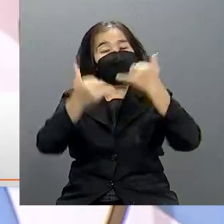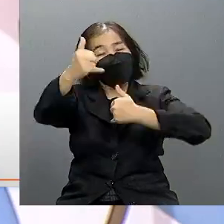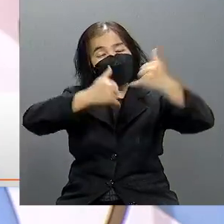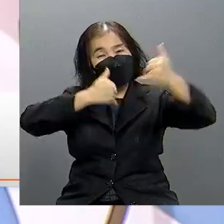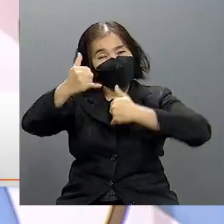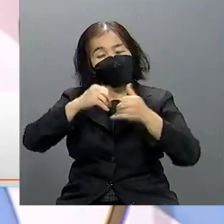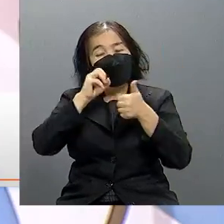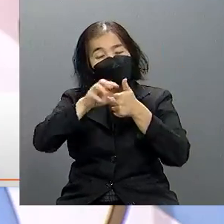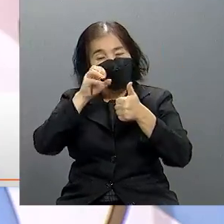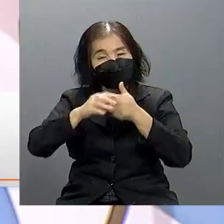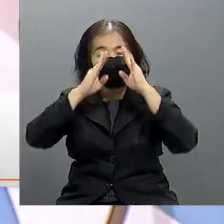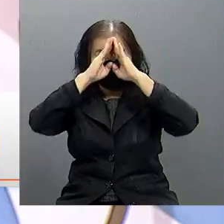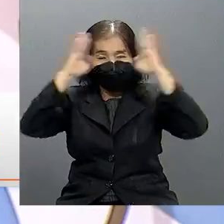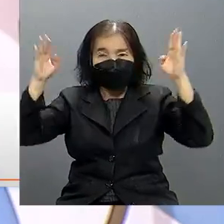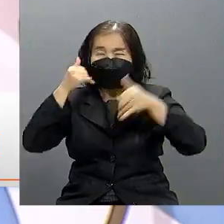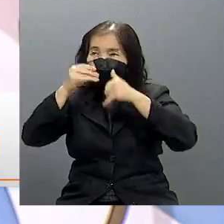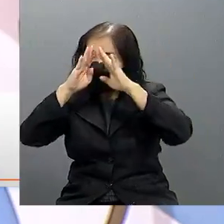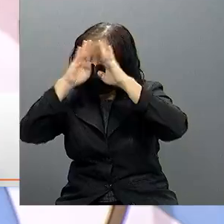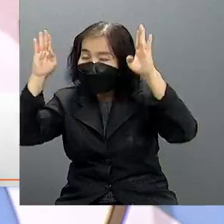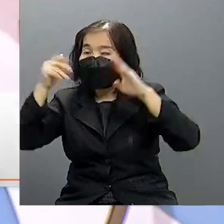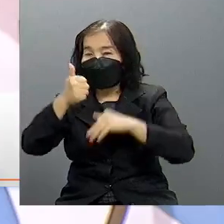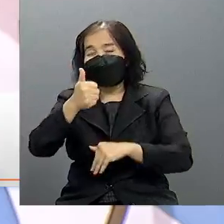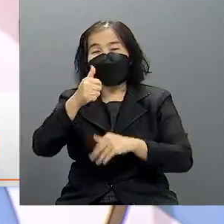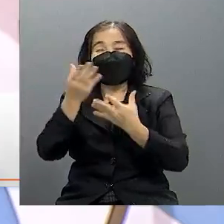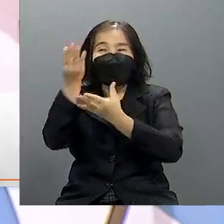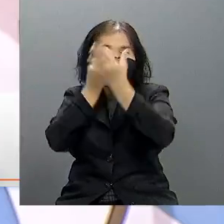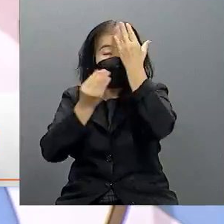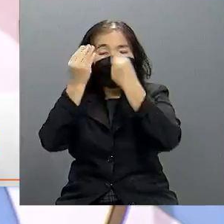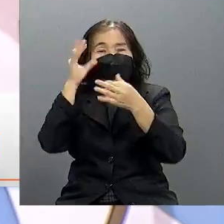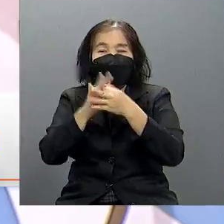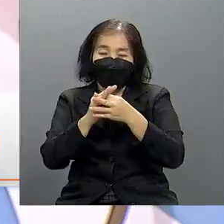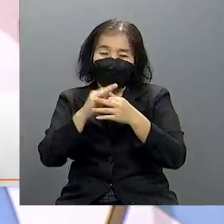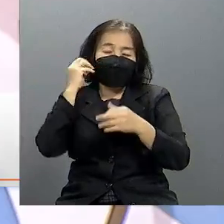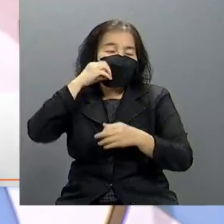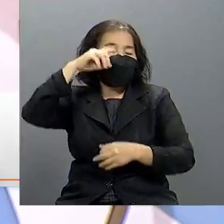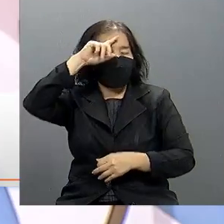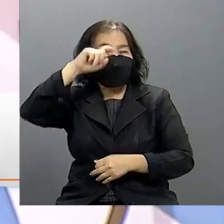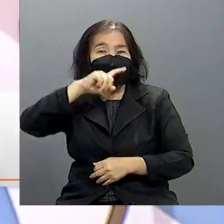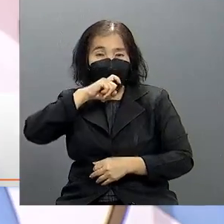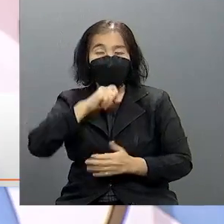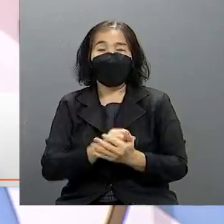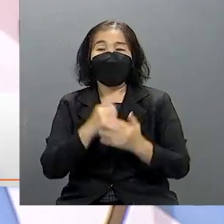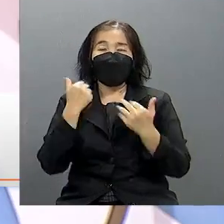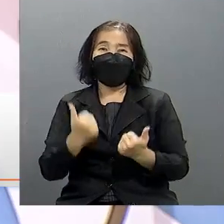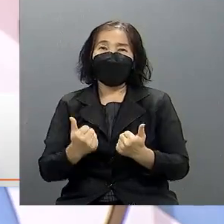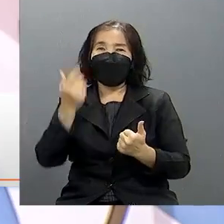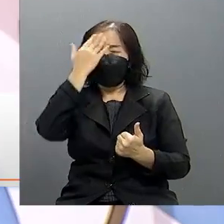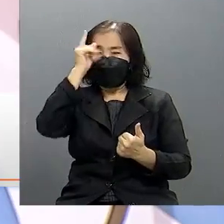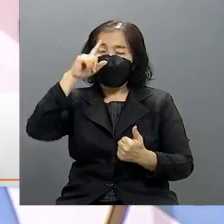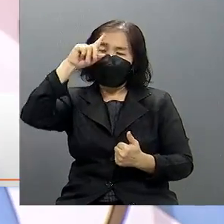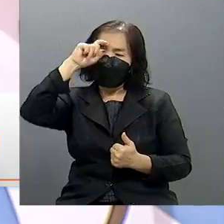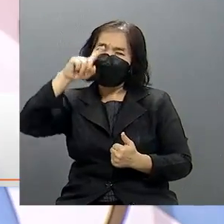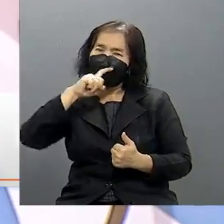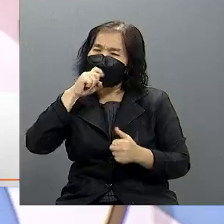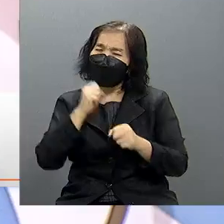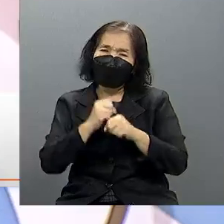างๆให้กับน้องๆเด็กๆและเยาวชนได้เข้ามาเรียนรู้กันทุกวันเสาร์อาทิตย์เลยนะคะมาดูกันนะคะว่าที่นี่ในวันเสาร์อาทิตย์นั้นเขามีกิจกรรมอะไรให้เ